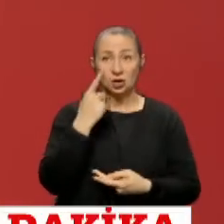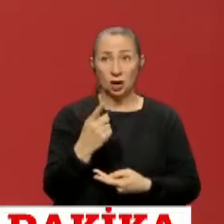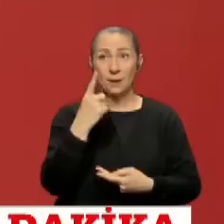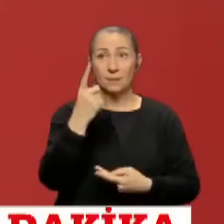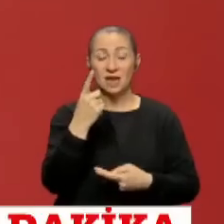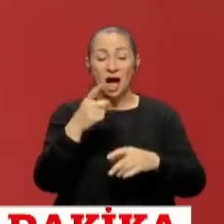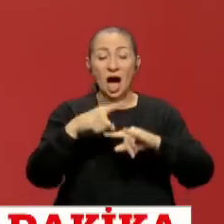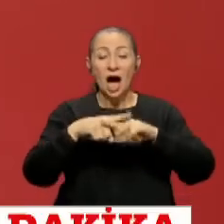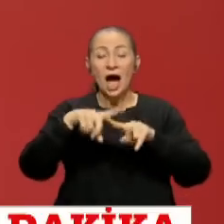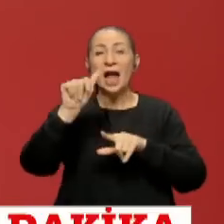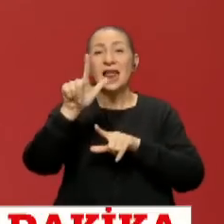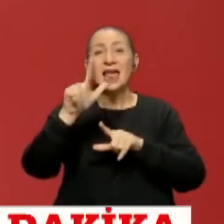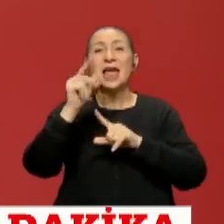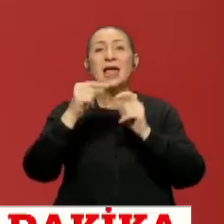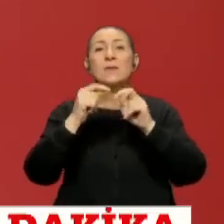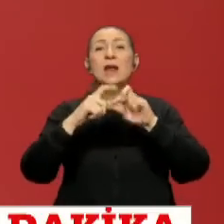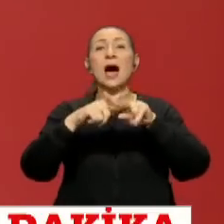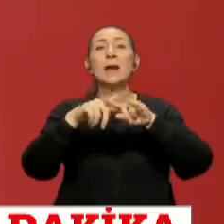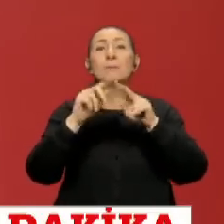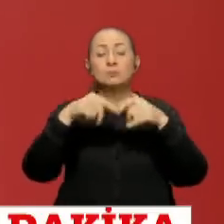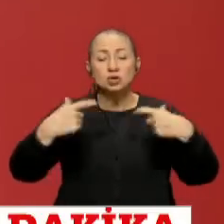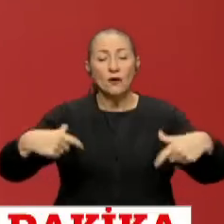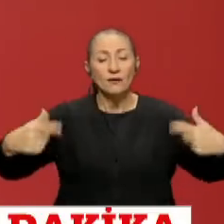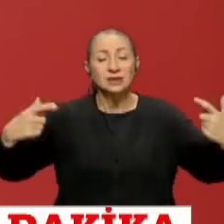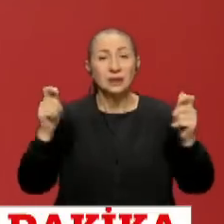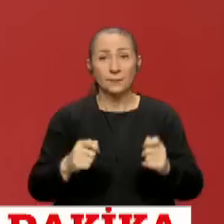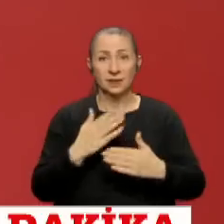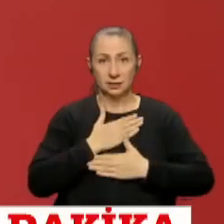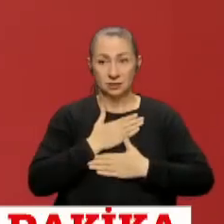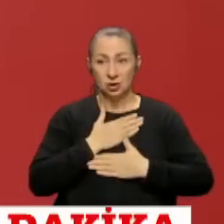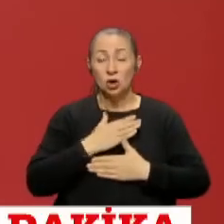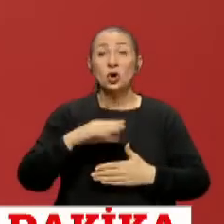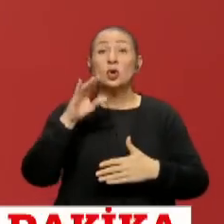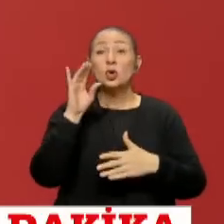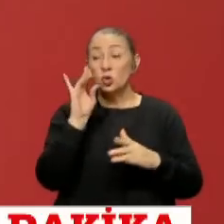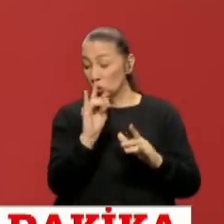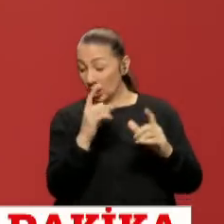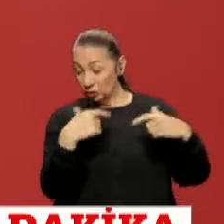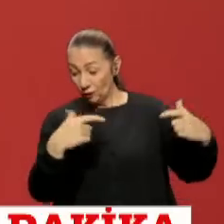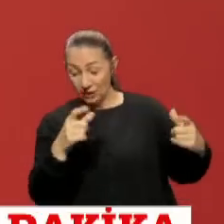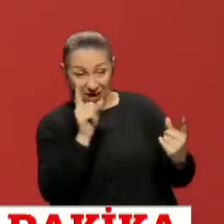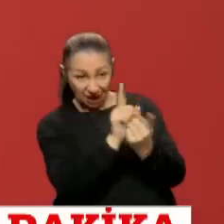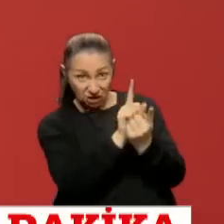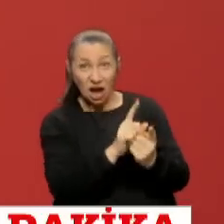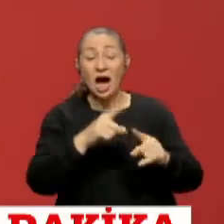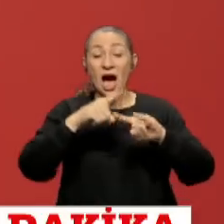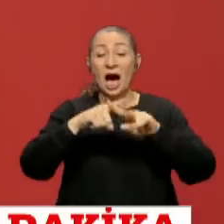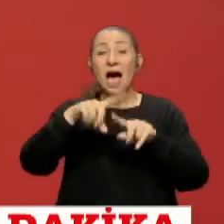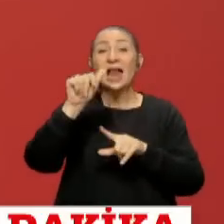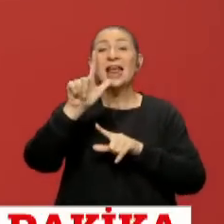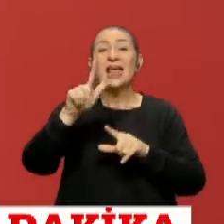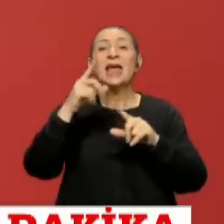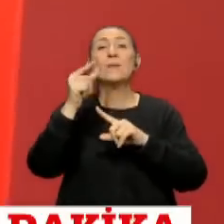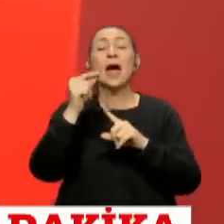bir Halil İbrahim sofrası kurduk. Halil İbrahim sofrası. Kurtlar sofrasına karşı Halil